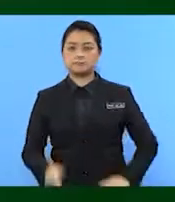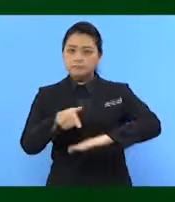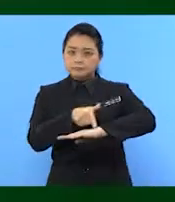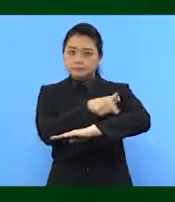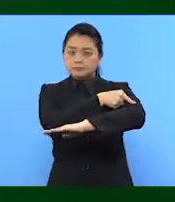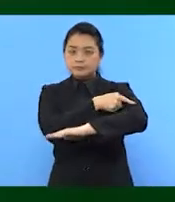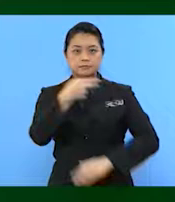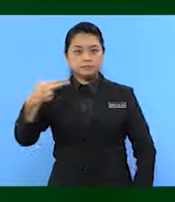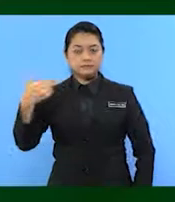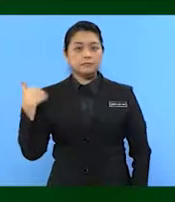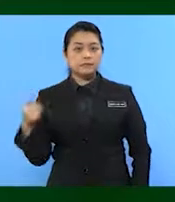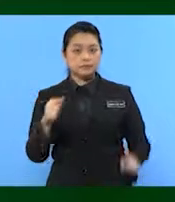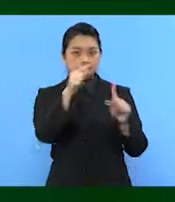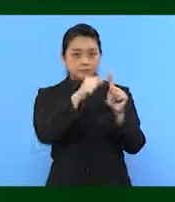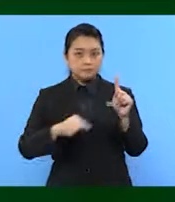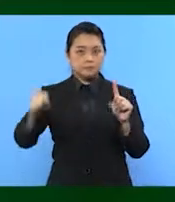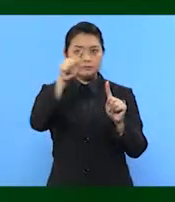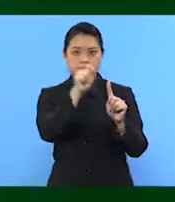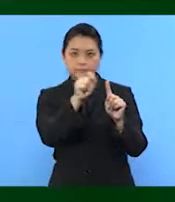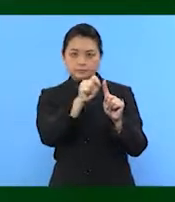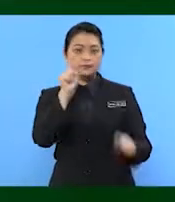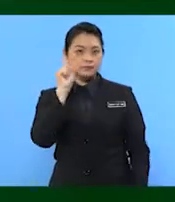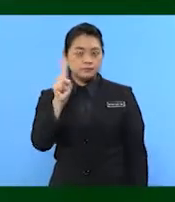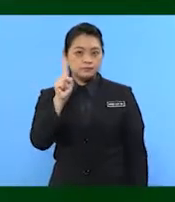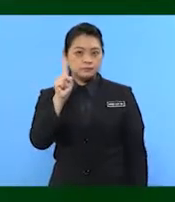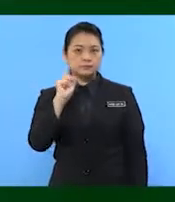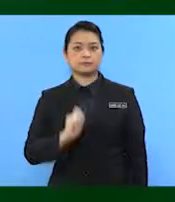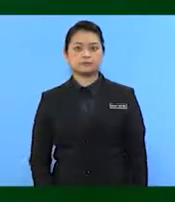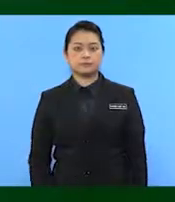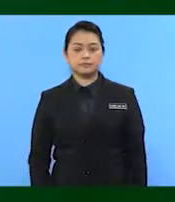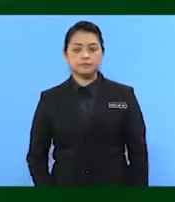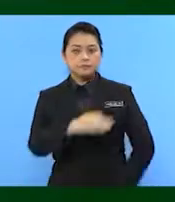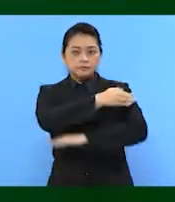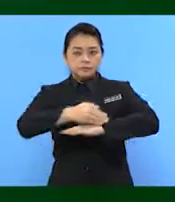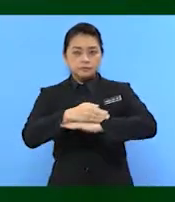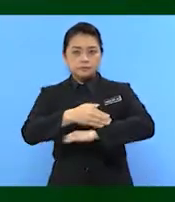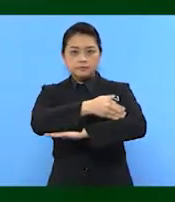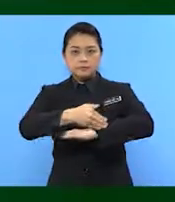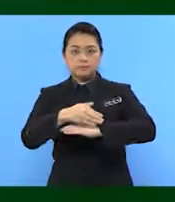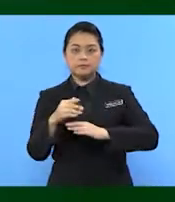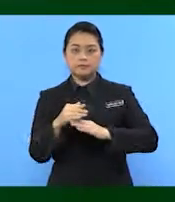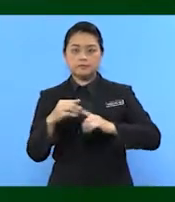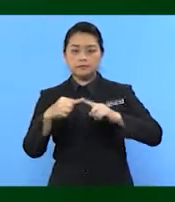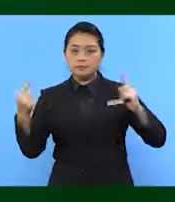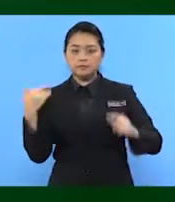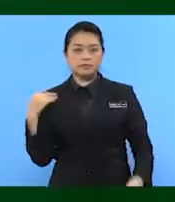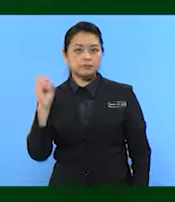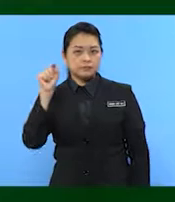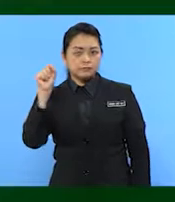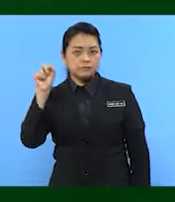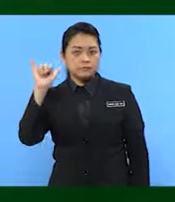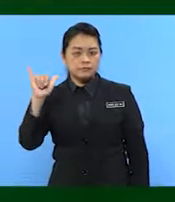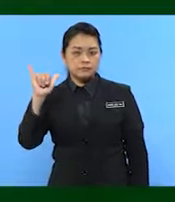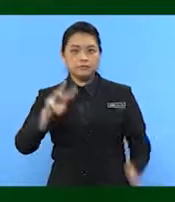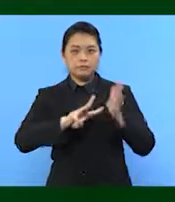ialah panjang jejari, iaitu satu unit. Panjang sisi bertentangan ialah koordinat Y yang mewakili